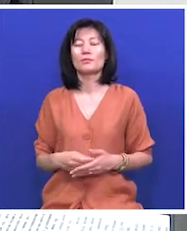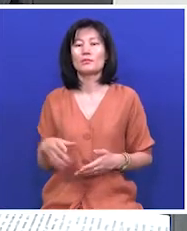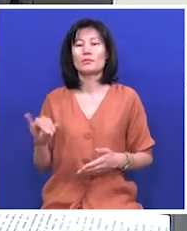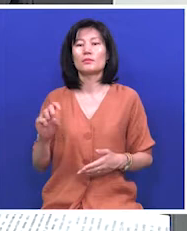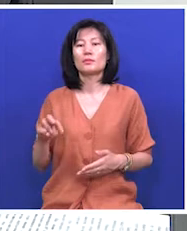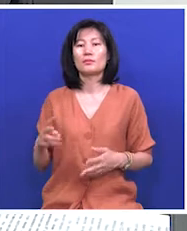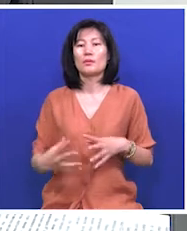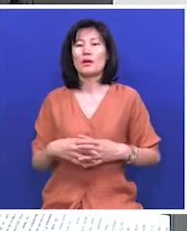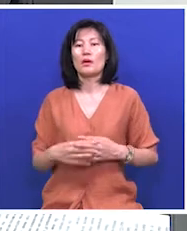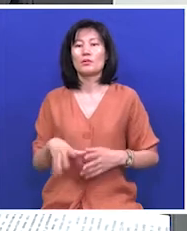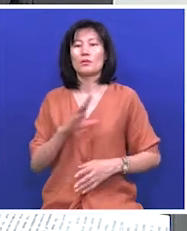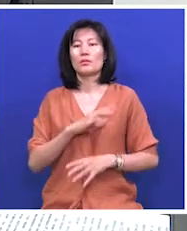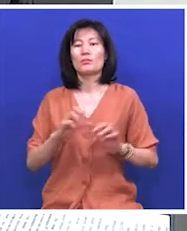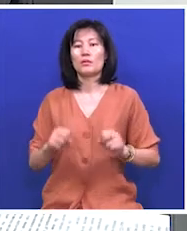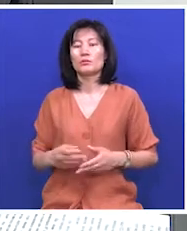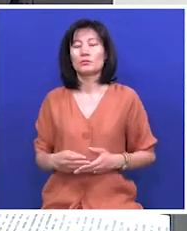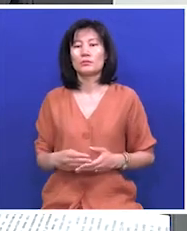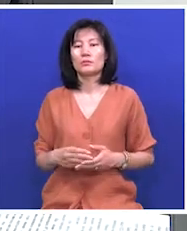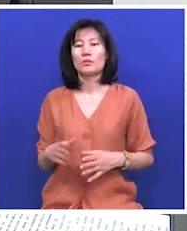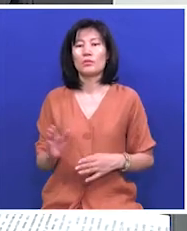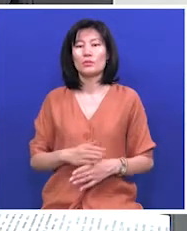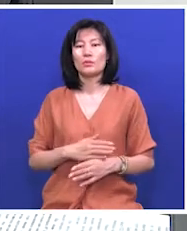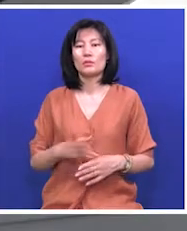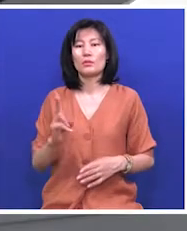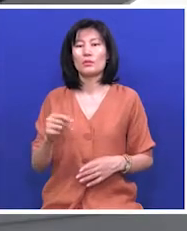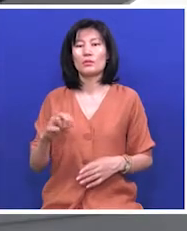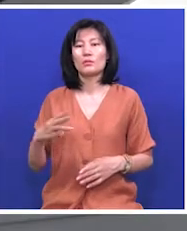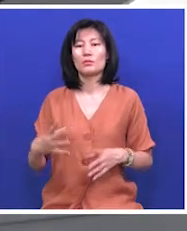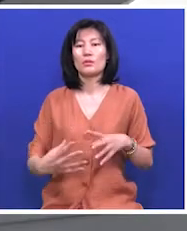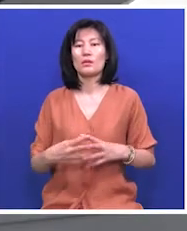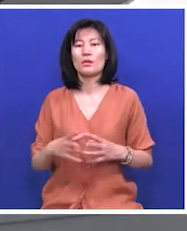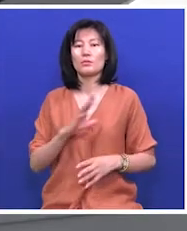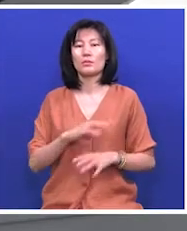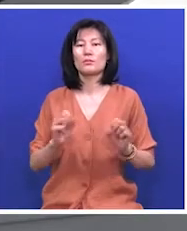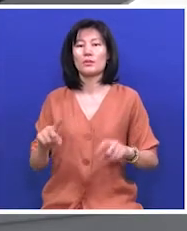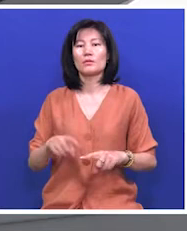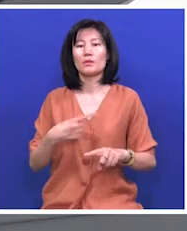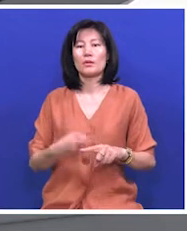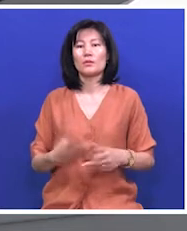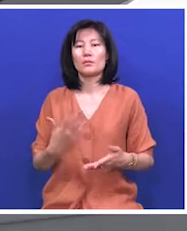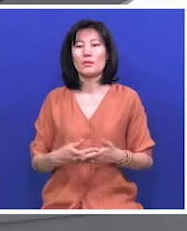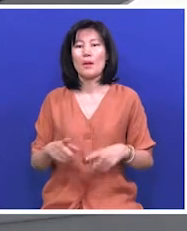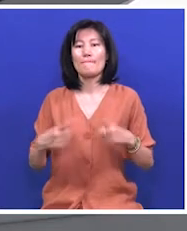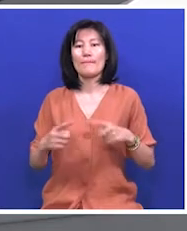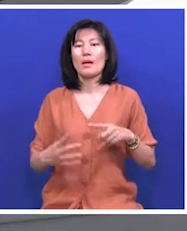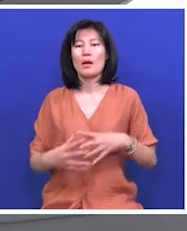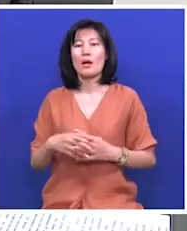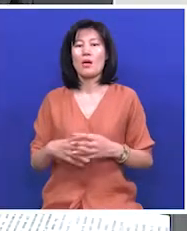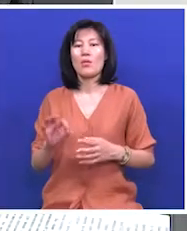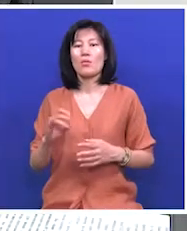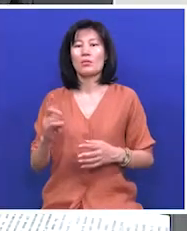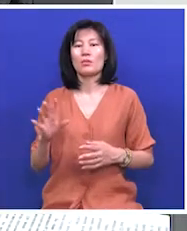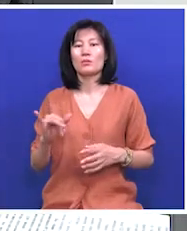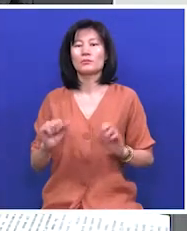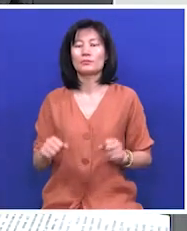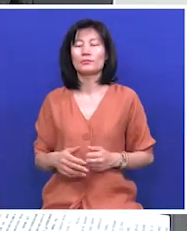мынау Сайрам ауданында орналасқан, одан бөлек мынау Қазығұрт ауданында орналасқан және де мынау басқа да